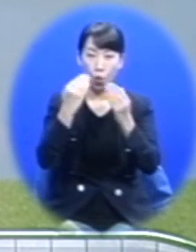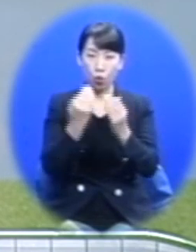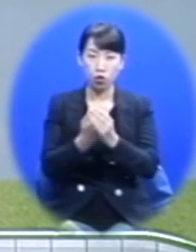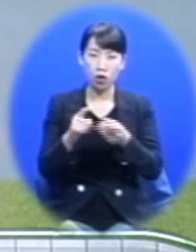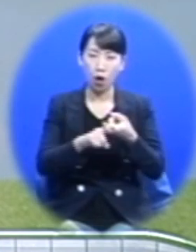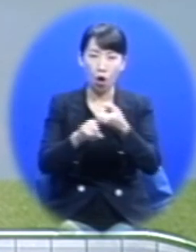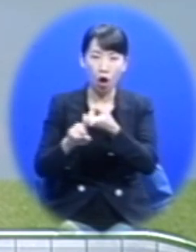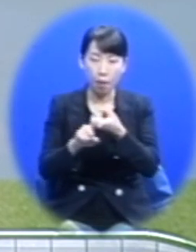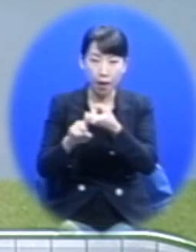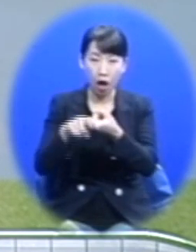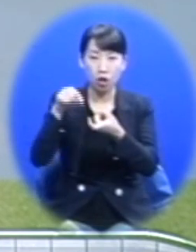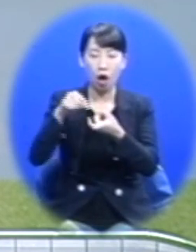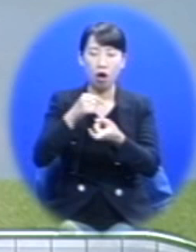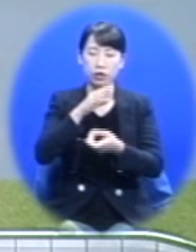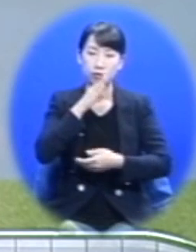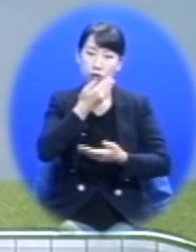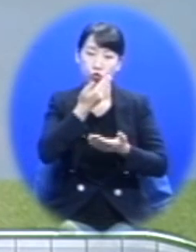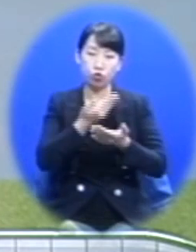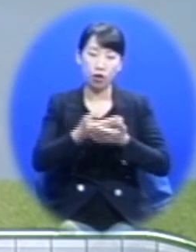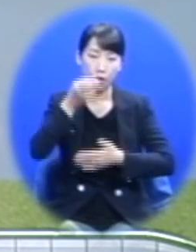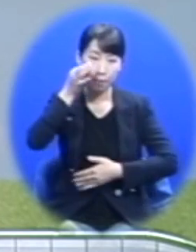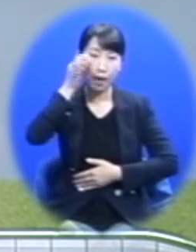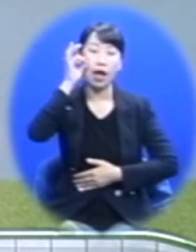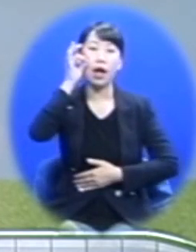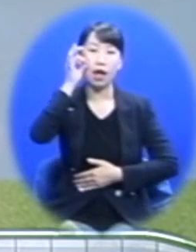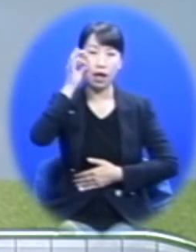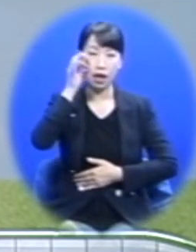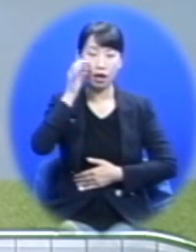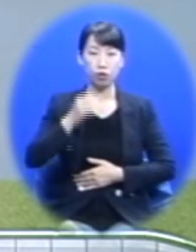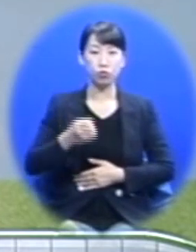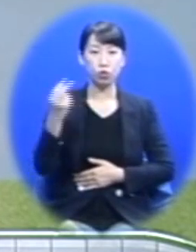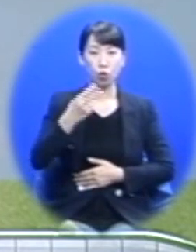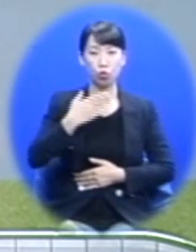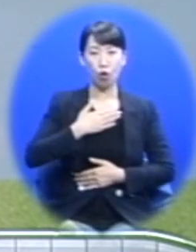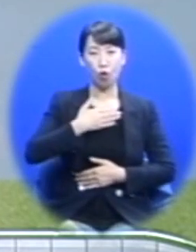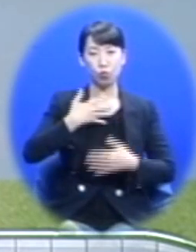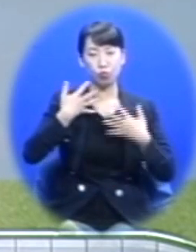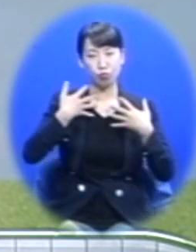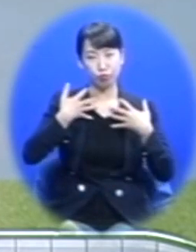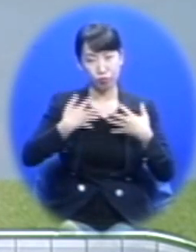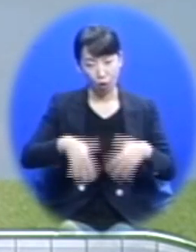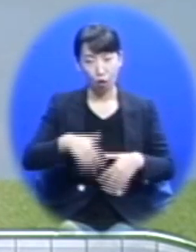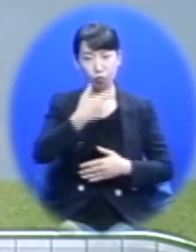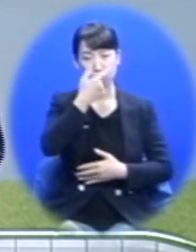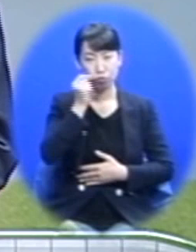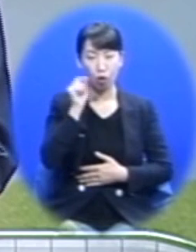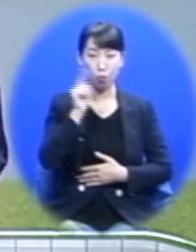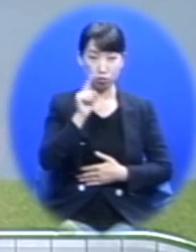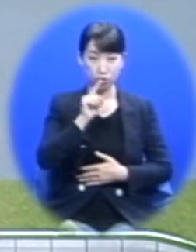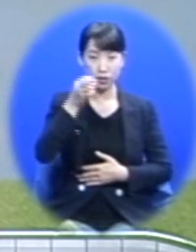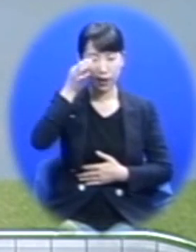얼마나 중요한 것인가, 그리고 저에게 있어서 그 점에 대해서 아직도 연약하고 모자라는 부분이 무엇인가를